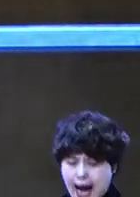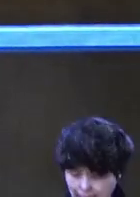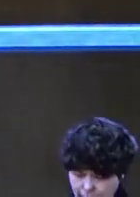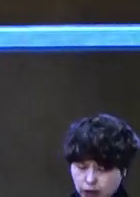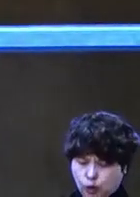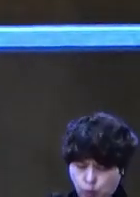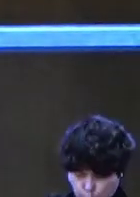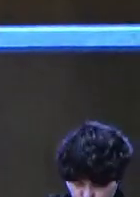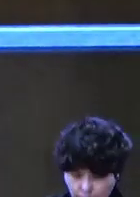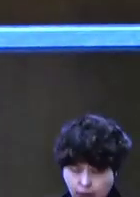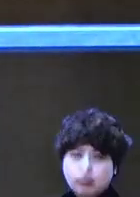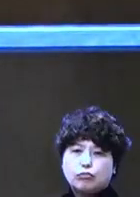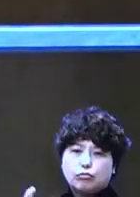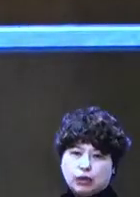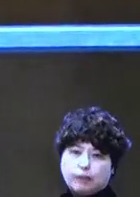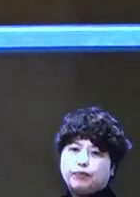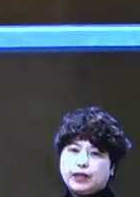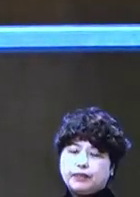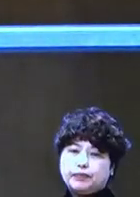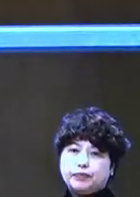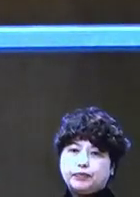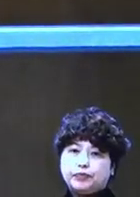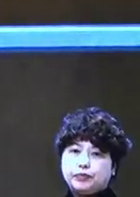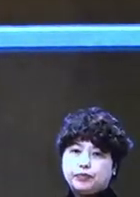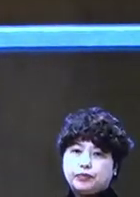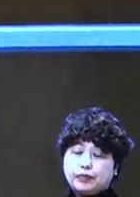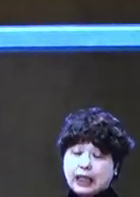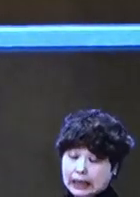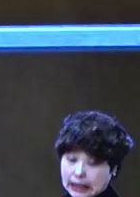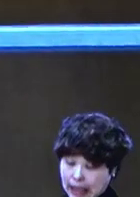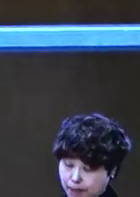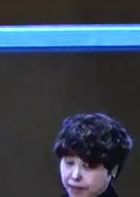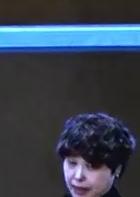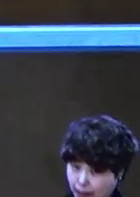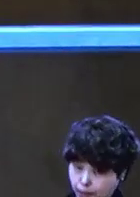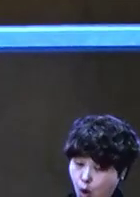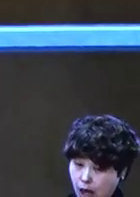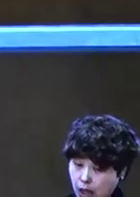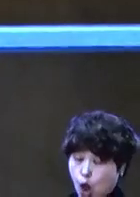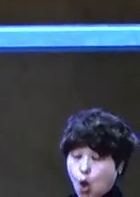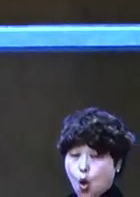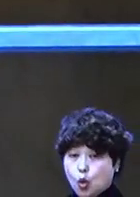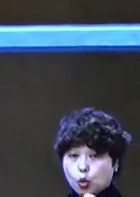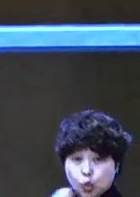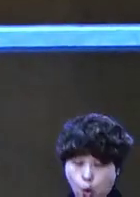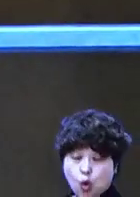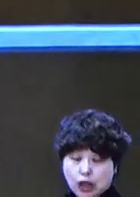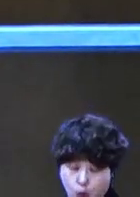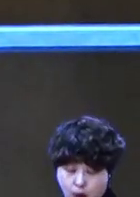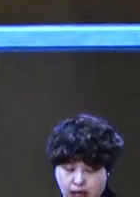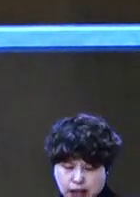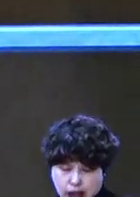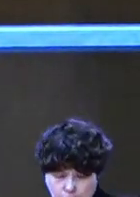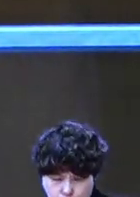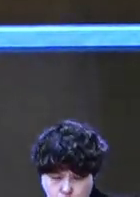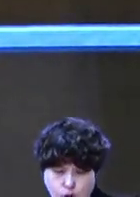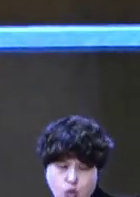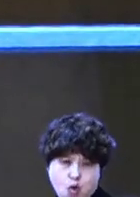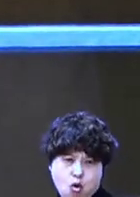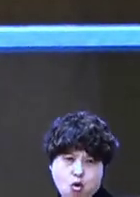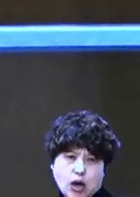것을 당부드립니다. 민의를 대표하는 도의회와 적극적으로 대화하고 타협하겠다는